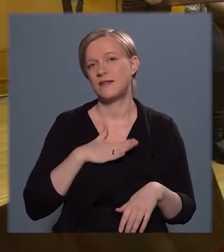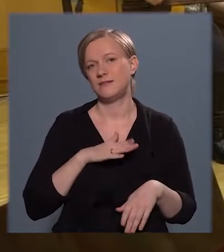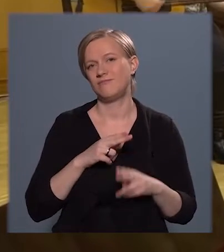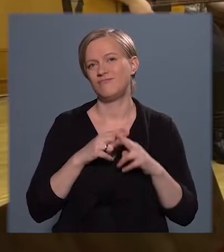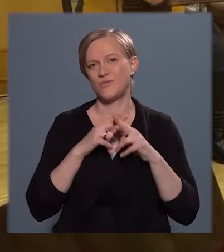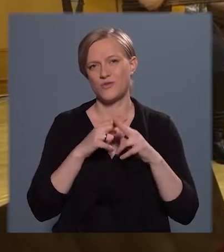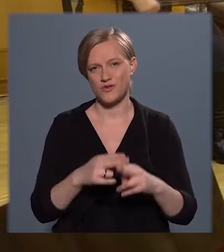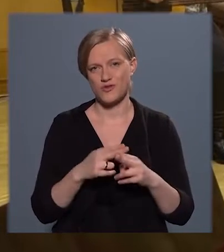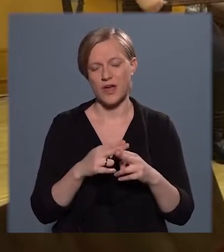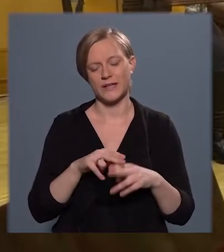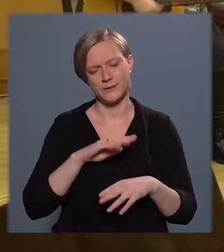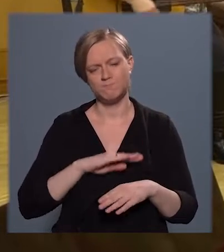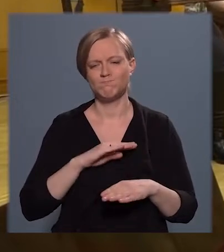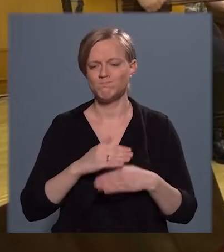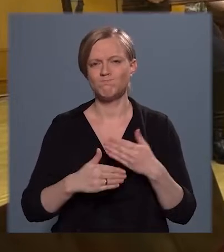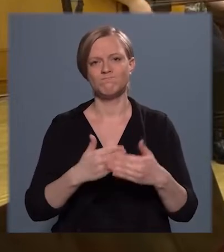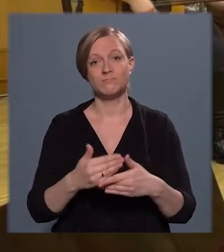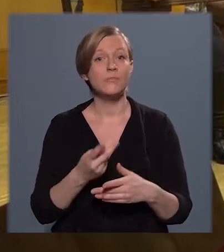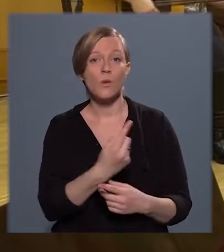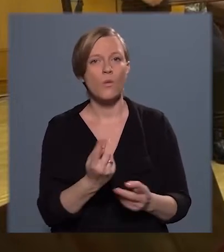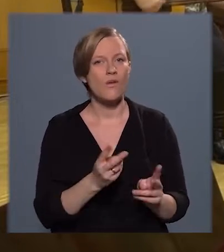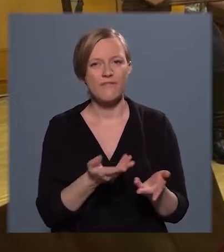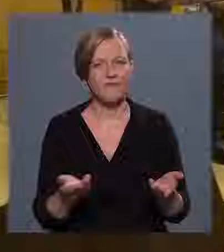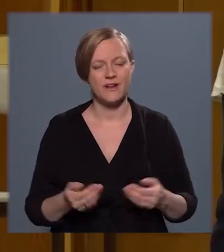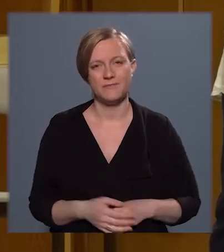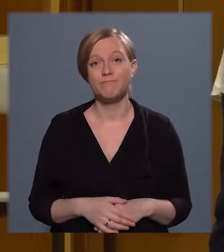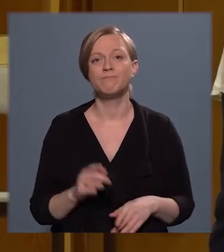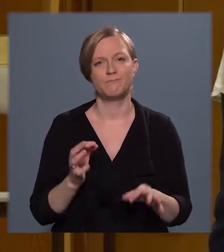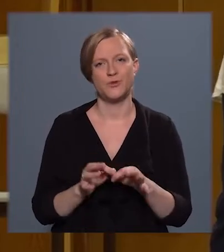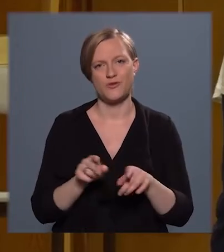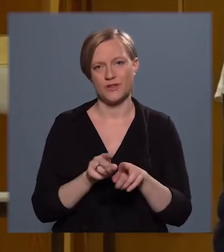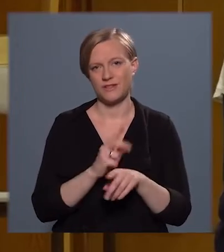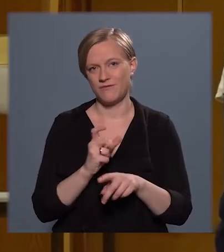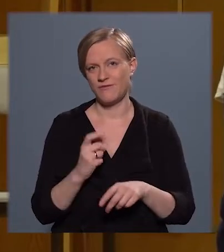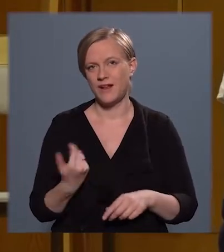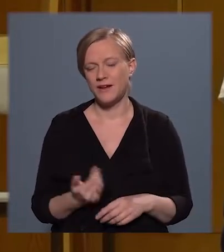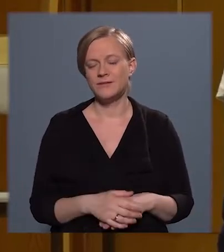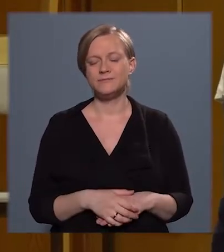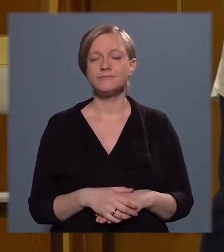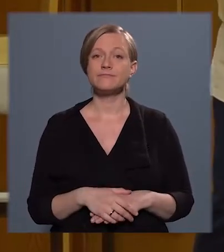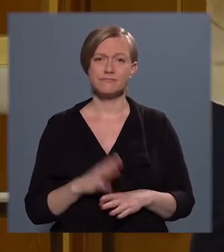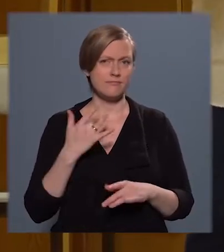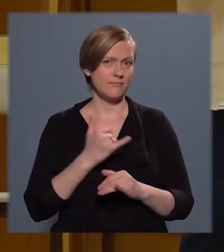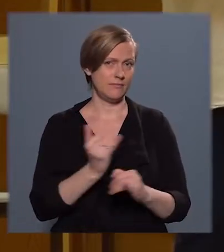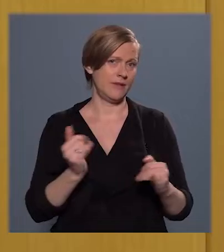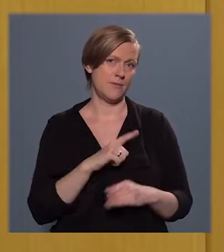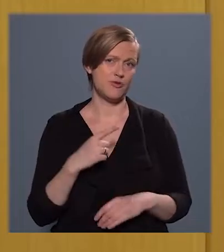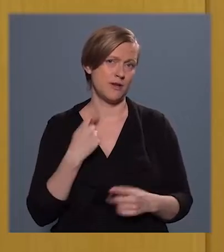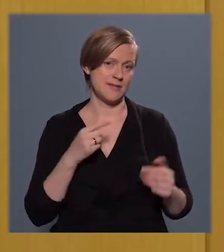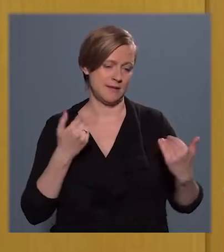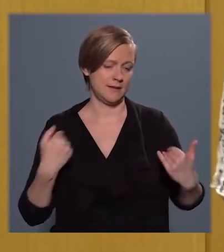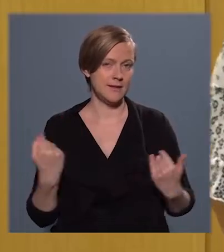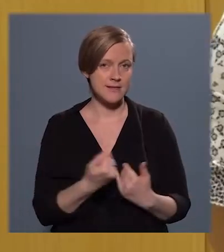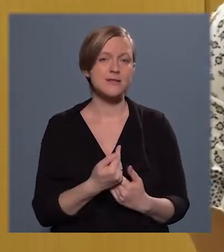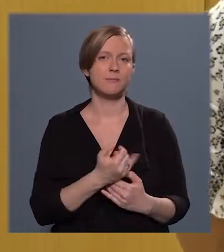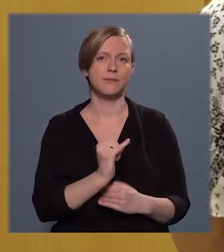segít elviselni. Önök hogy vannak ezzel? Hát mi is pont így vagyunk vele, és azt hiszem, hogy ez mindenkinek, tehát nem csak zenészeknek, hanem